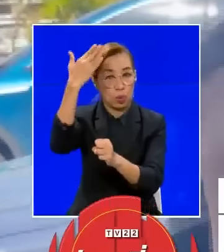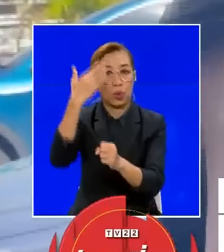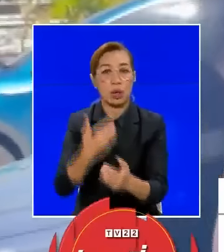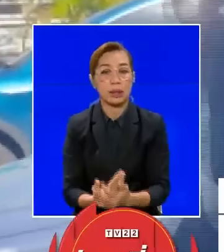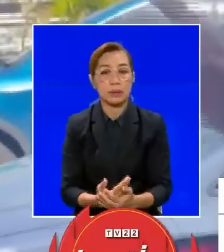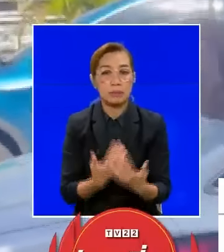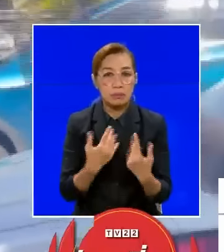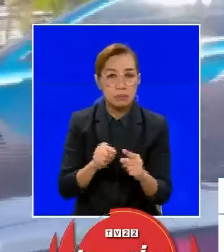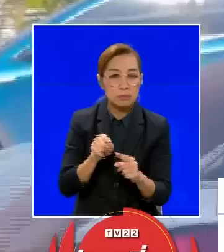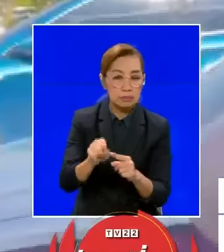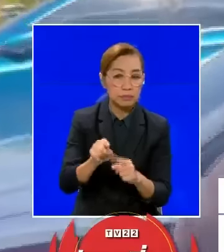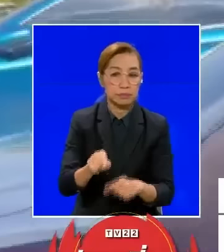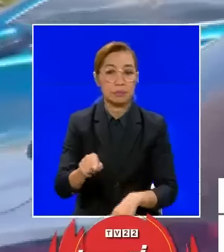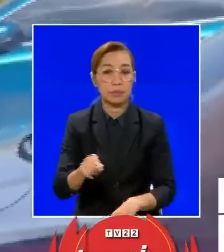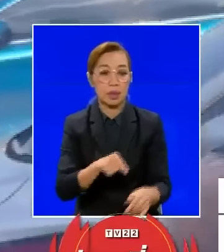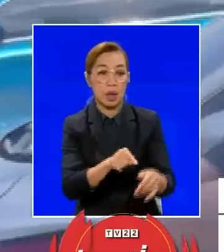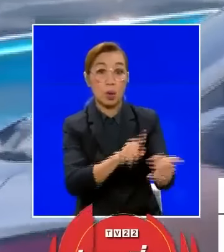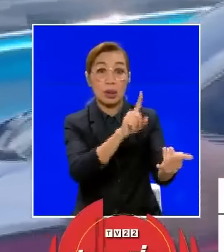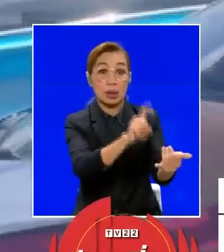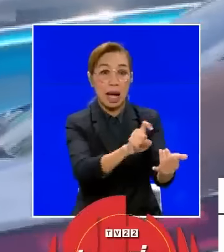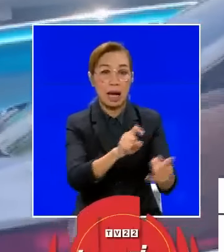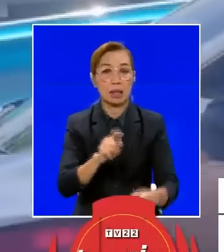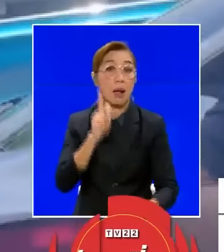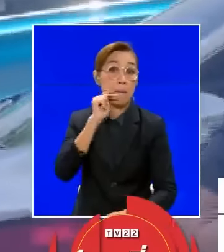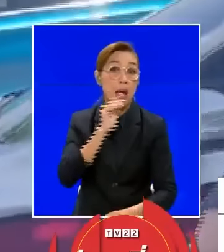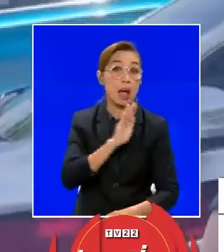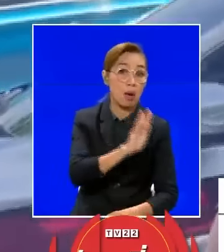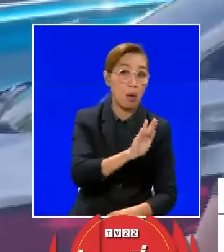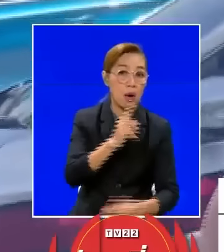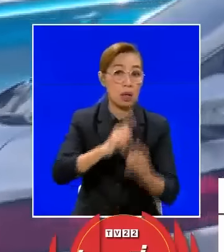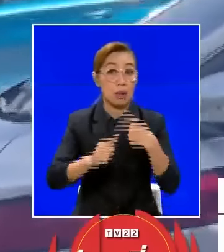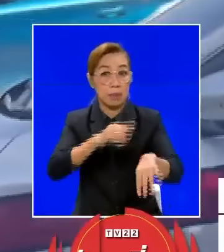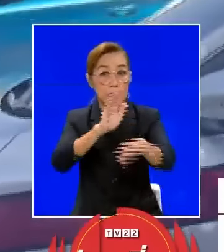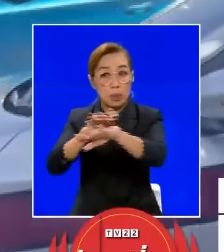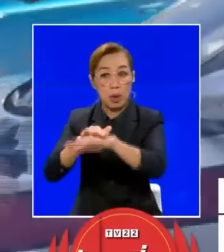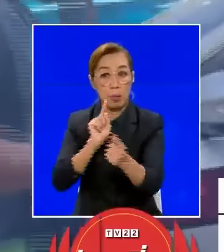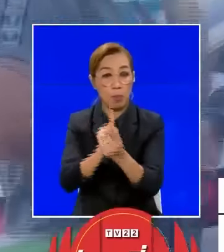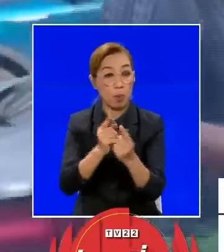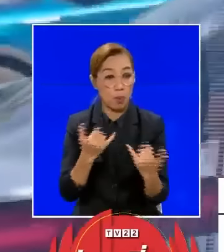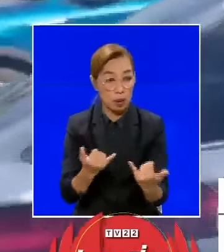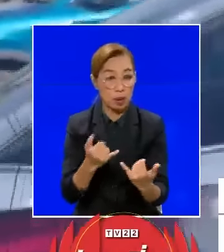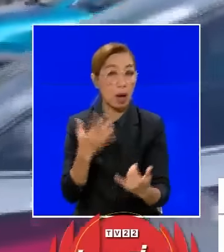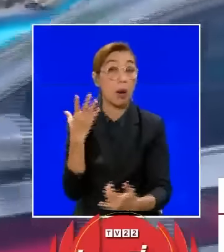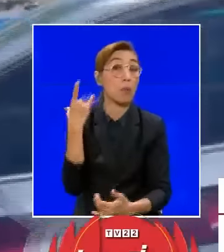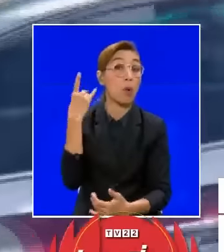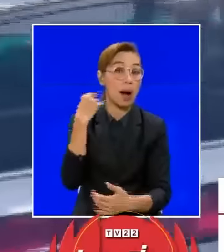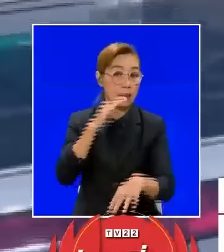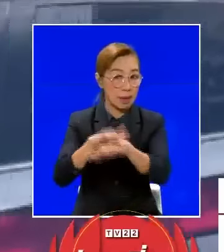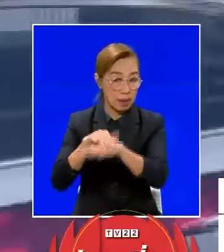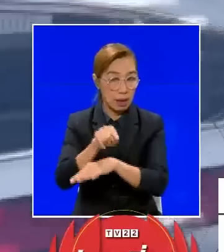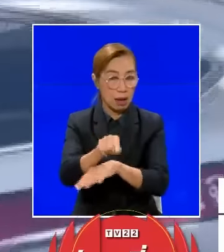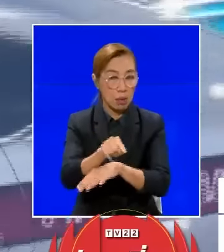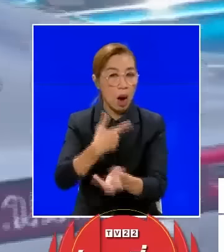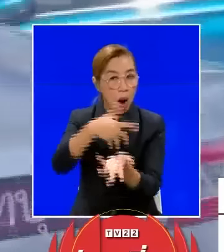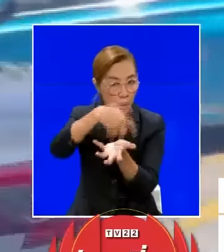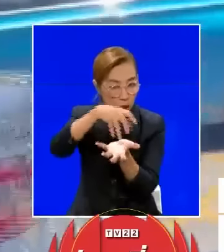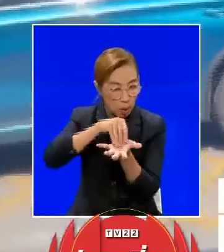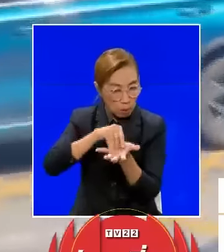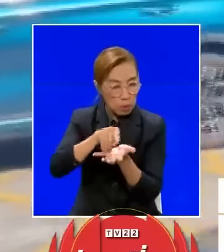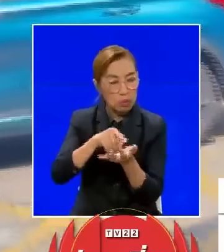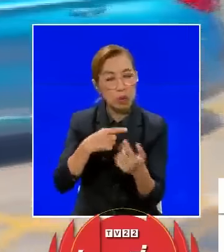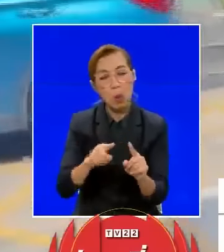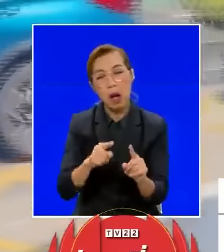ส่วนการเรียกแม่ของผู้เสียชีวิตและเพื่อนของผู้เสียชีวิตมาสอบปากคำวันนี้เมื่อวานนี้นะครับก็ยังได้รับข้อมูลที่ไม่เป็น